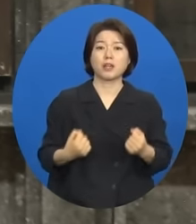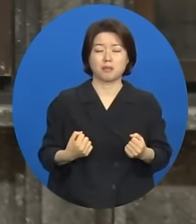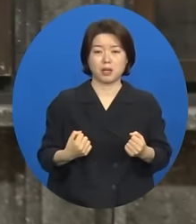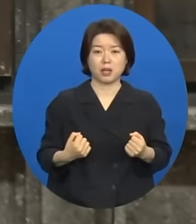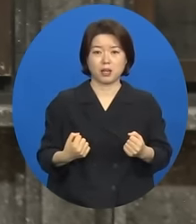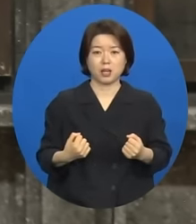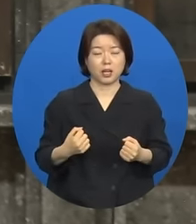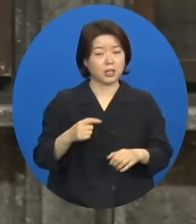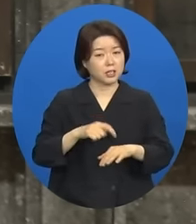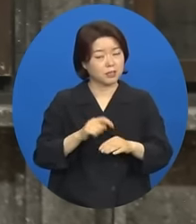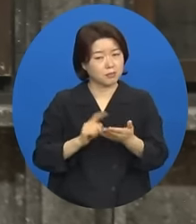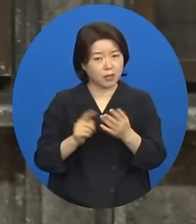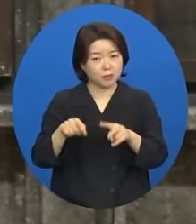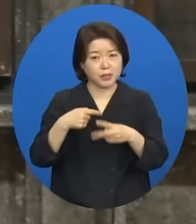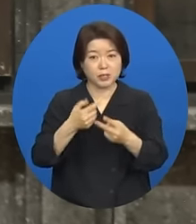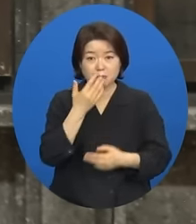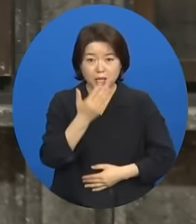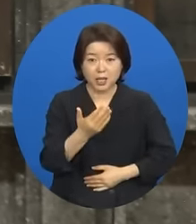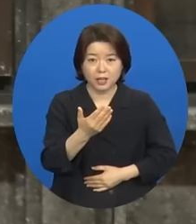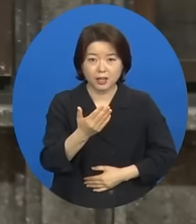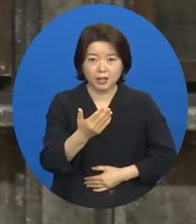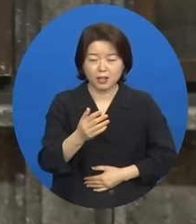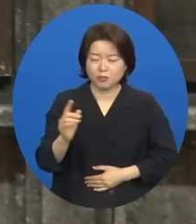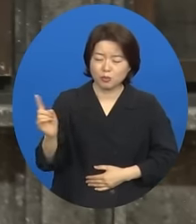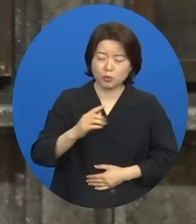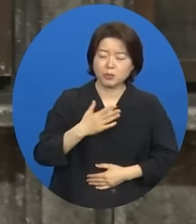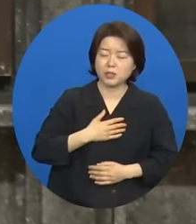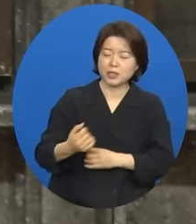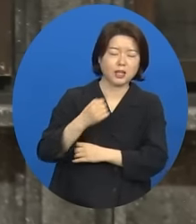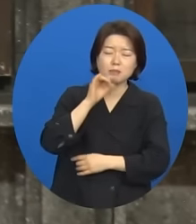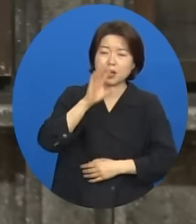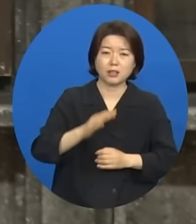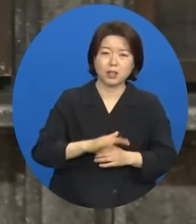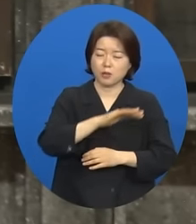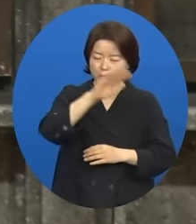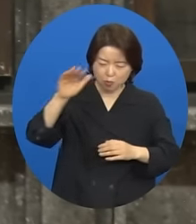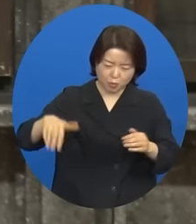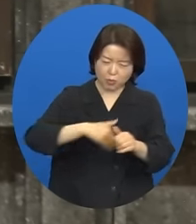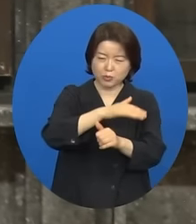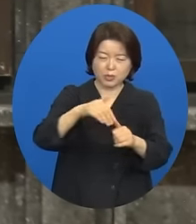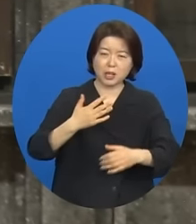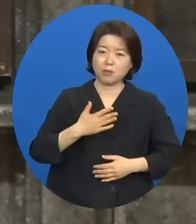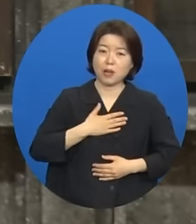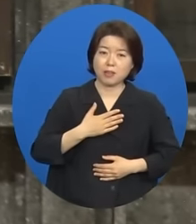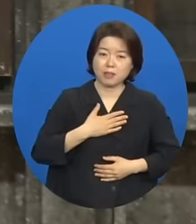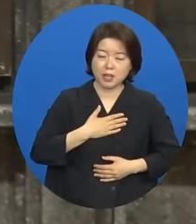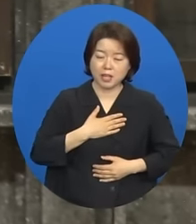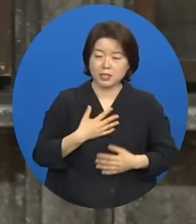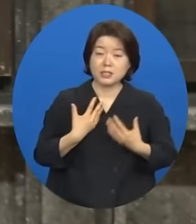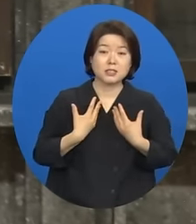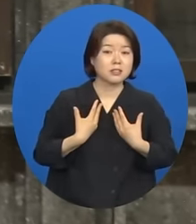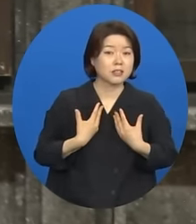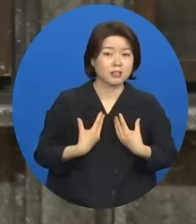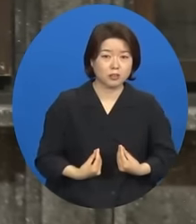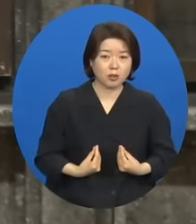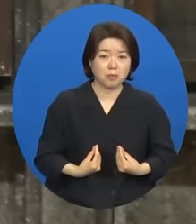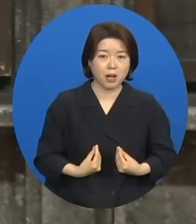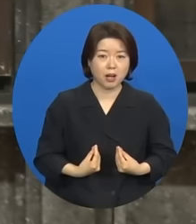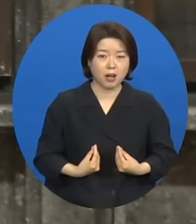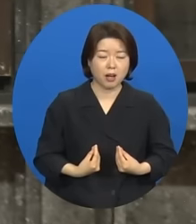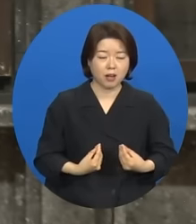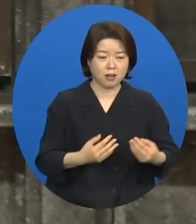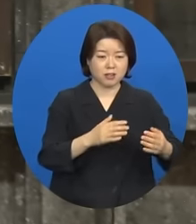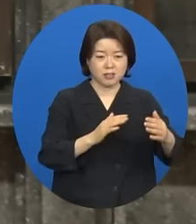심정을 이해하시겠습니까? 도무지 내 힘으로 할 수 없고 모든 상황은 이제는 나를 이 절망으로 어떤